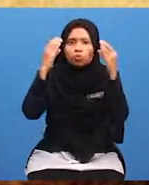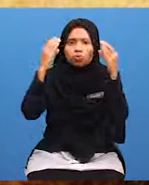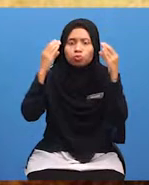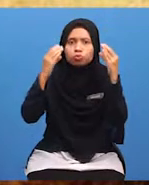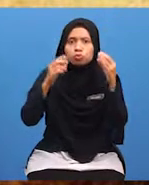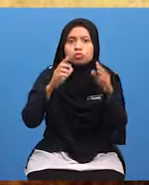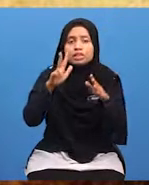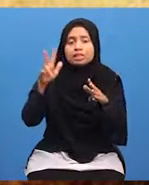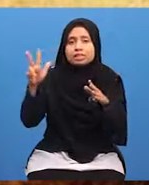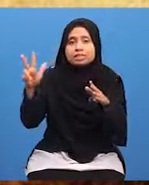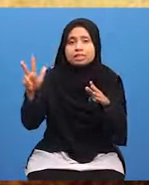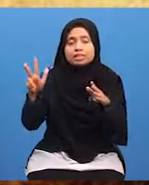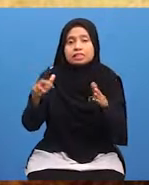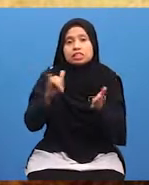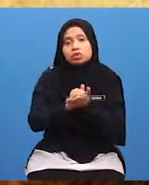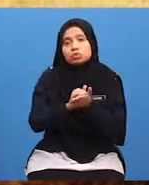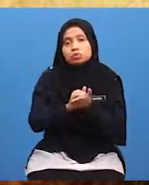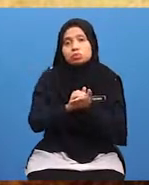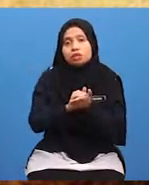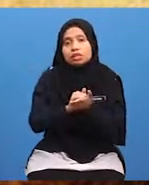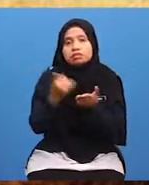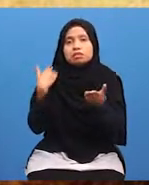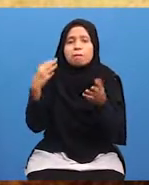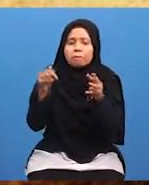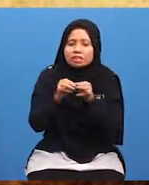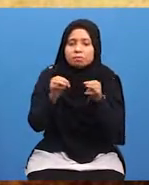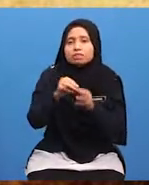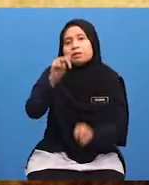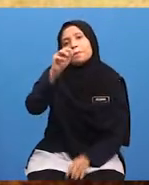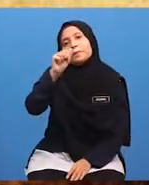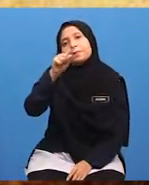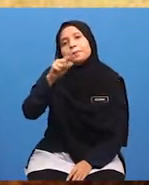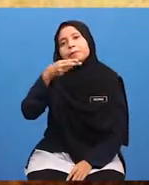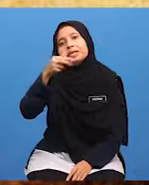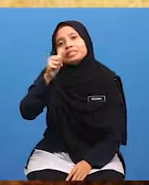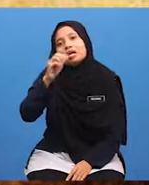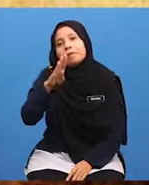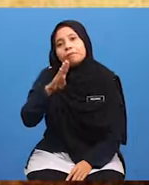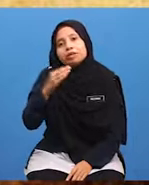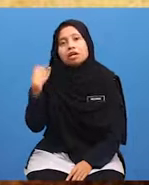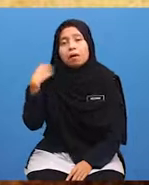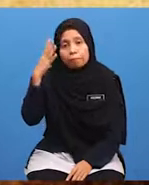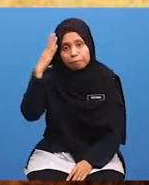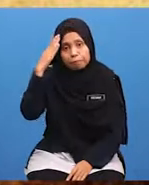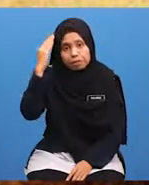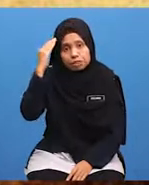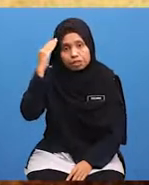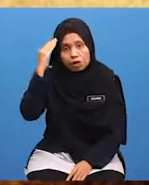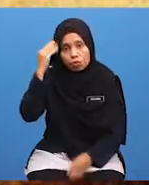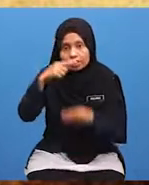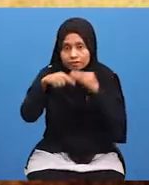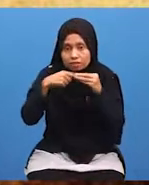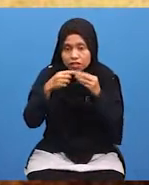ketiga-tiga institusi pendidikan ini terdiri daripada pelbagai mazhab dan mempunyai pengetahuan dan